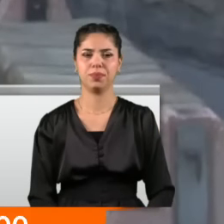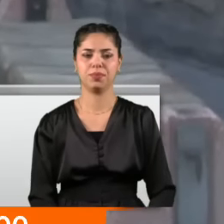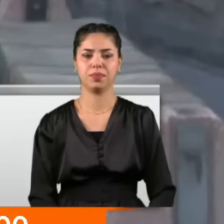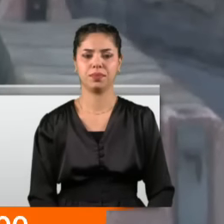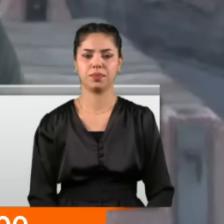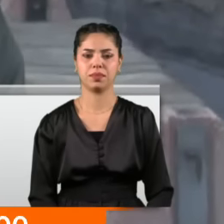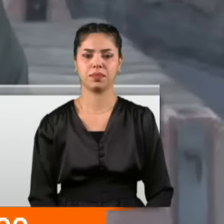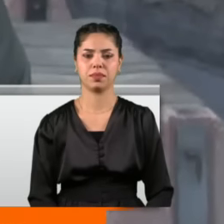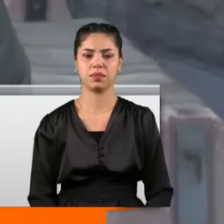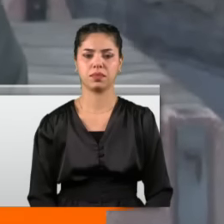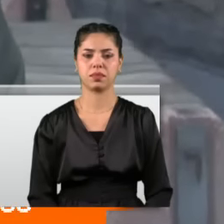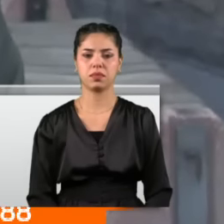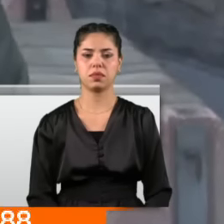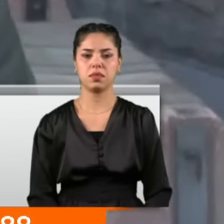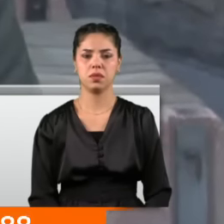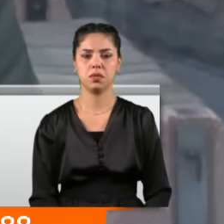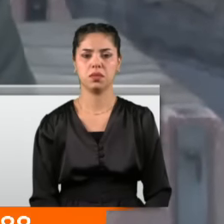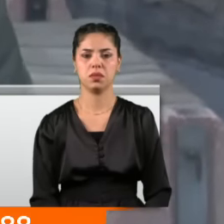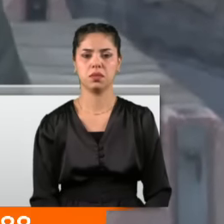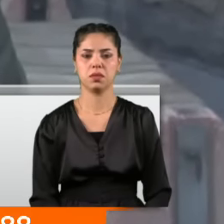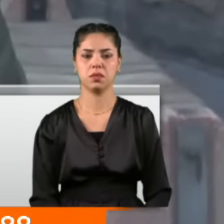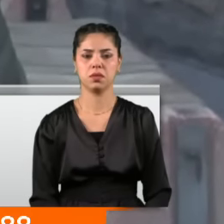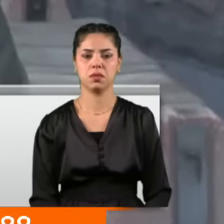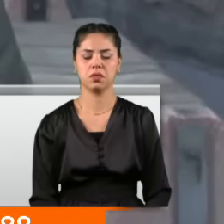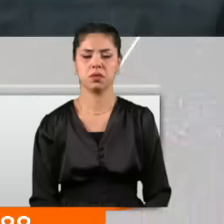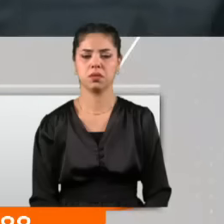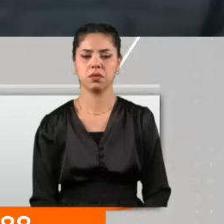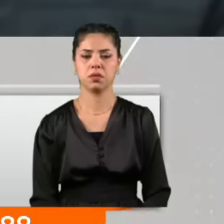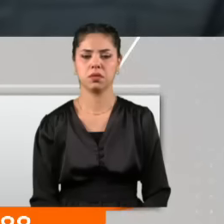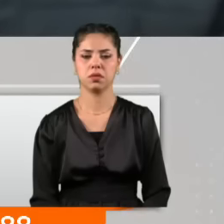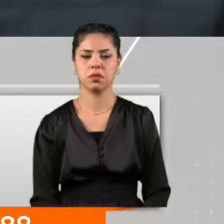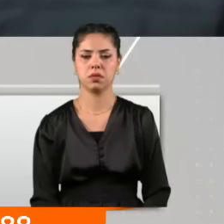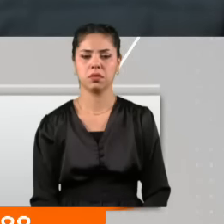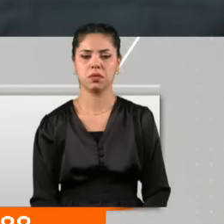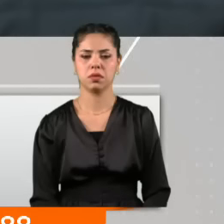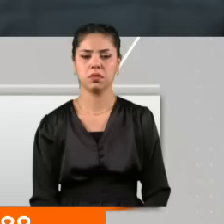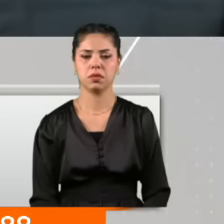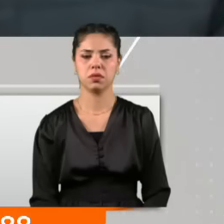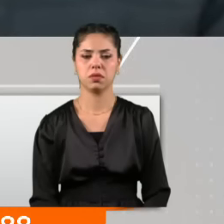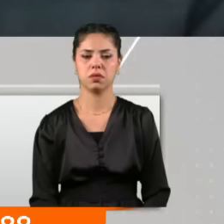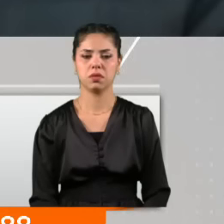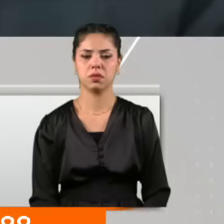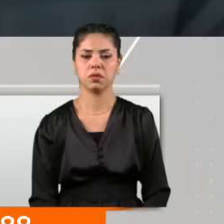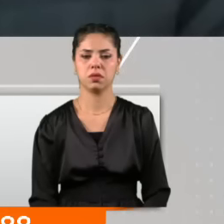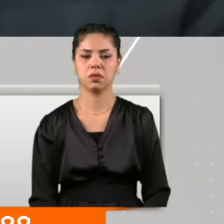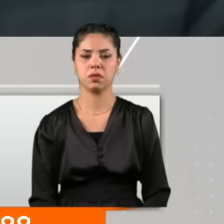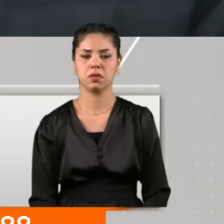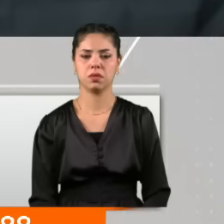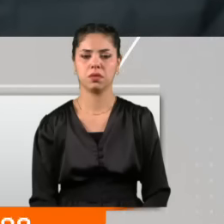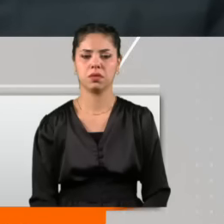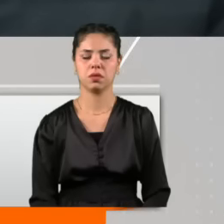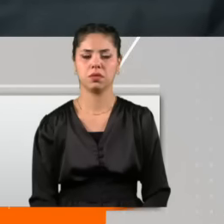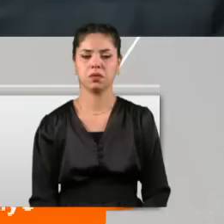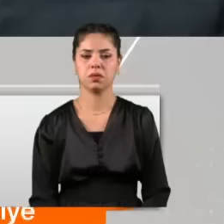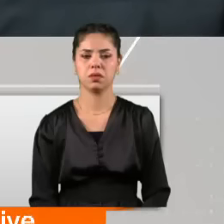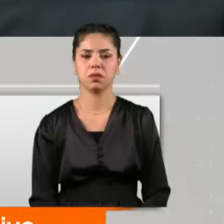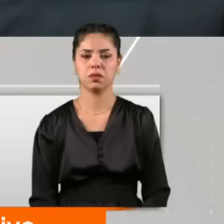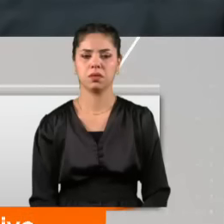Osümen maskesi istemişti yiğidimiz. Babası kazadan önce almamış. Ben inşallah Muhammed'e